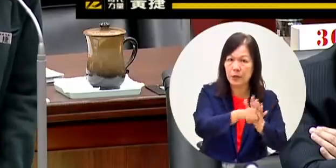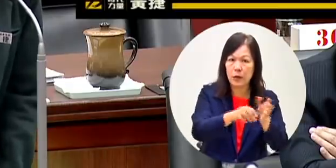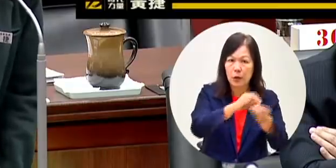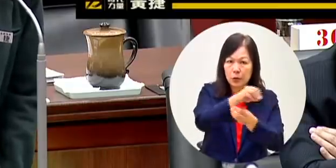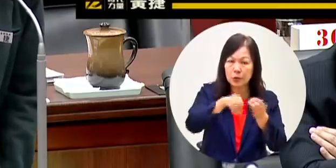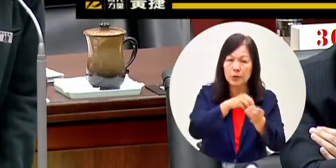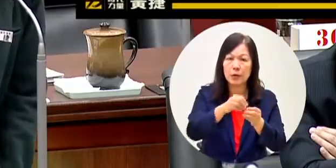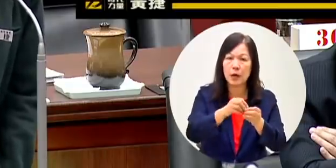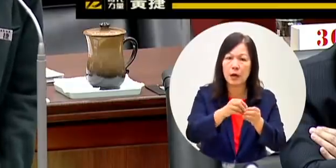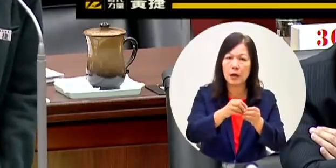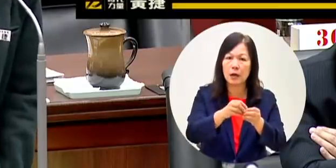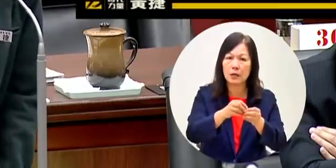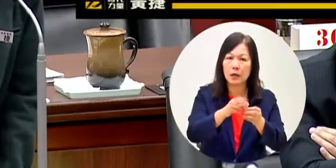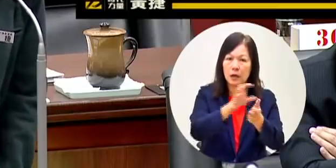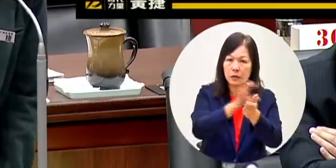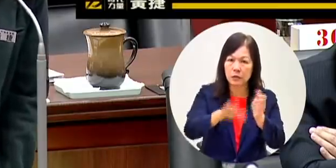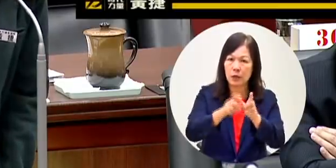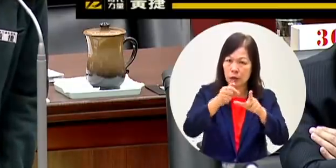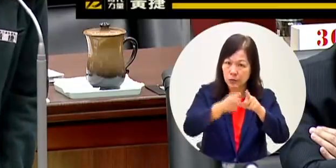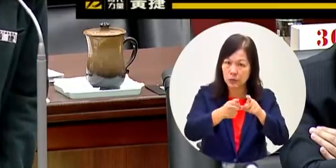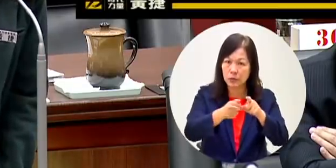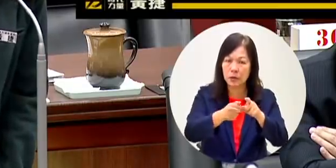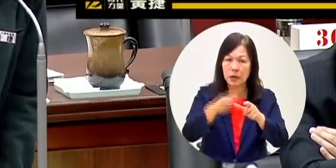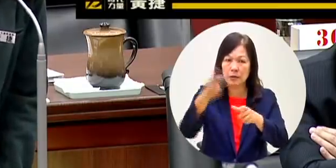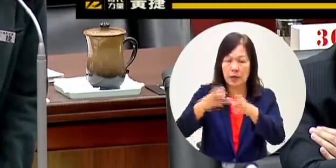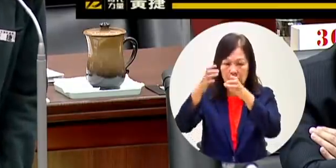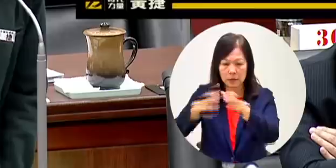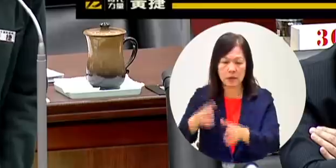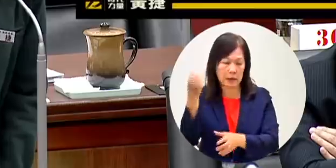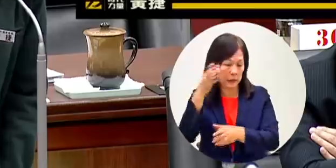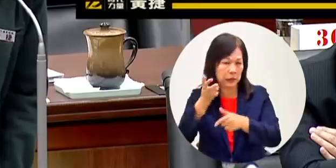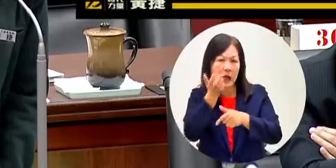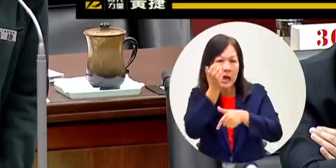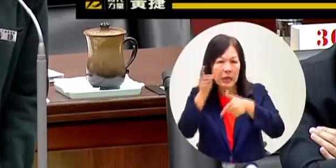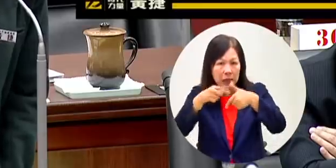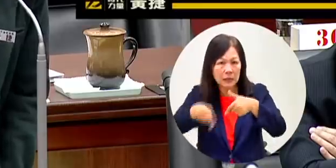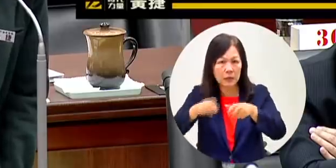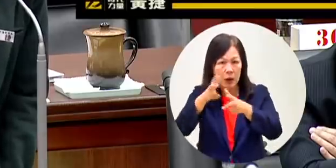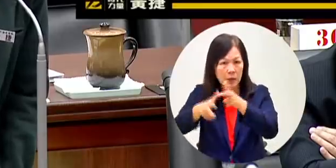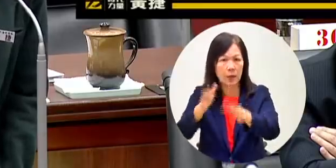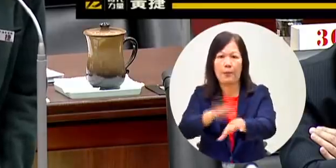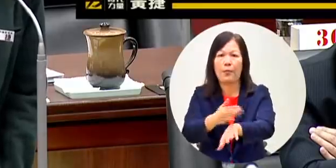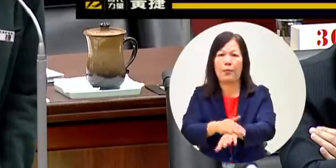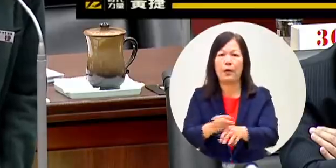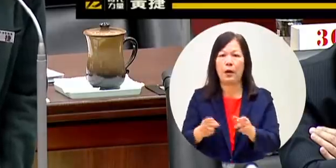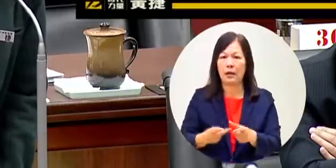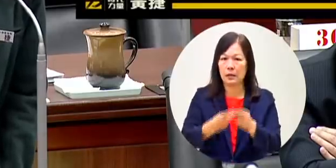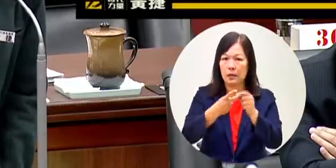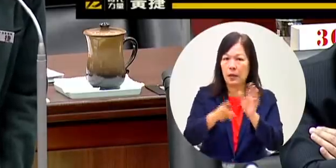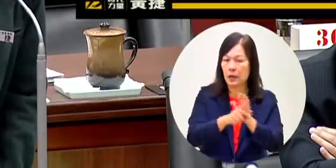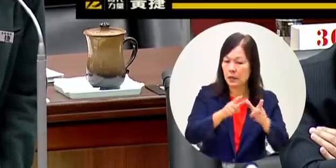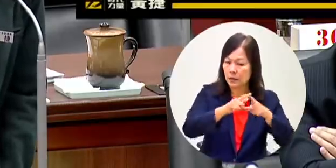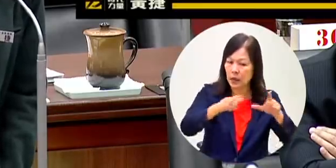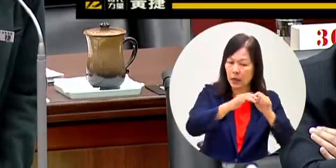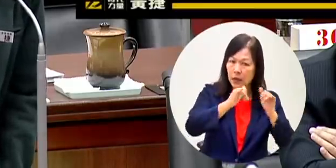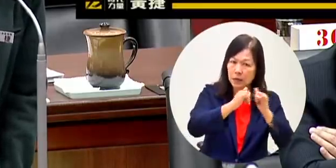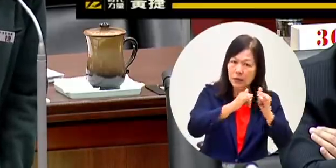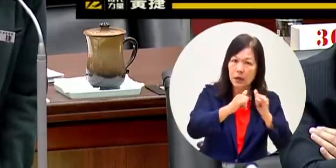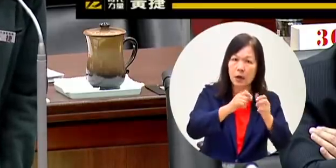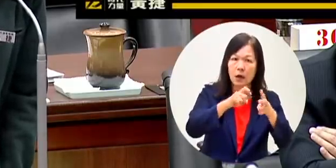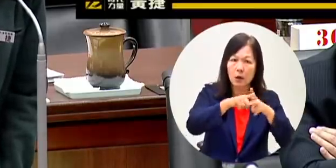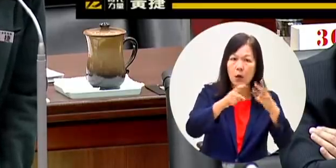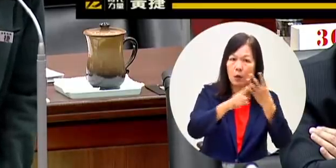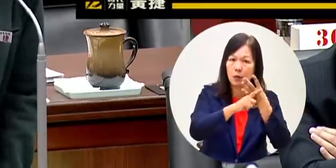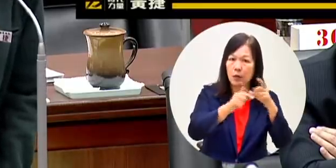不会新建新的石化厂，还有包括大社工业区。早上也有大社工业区的居民来这边声